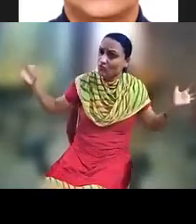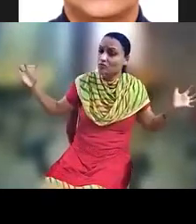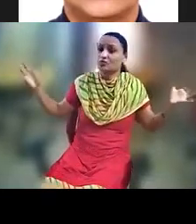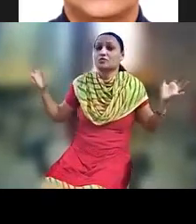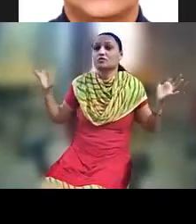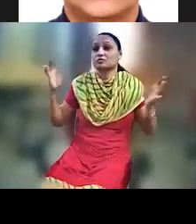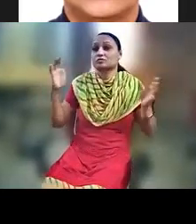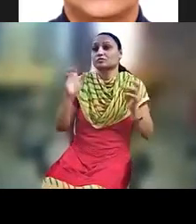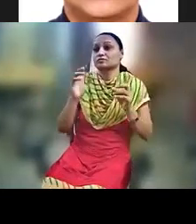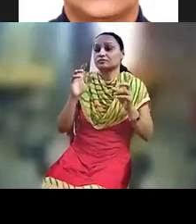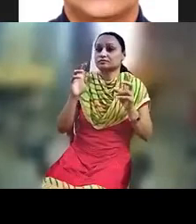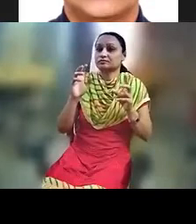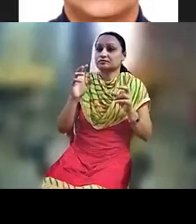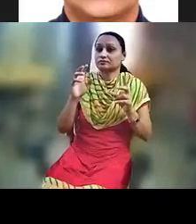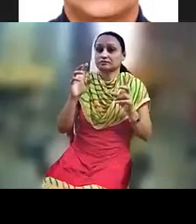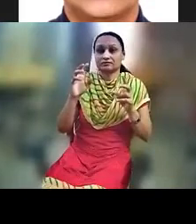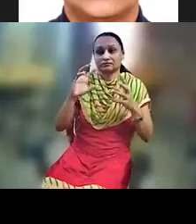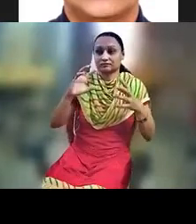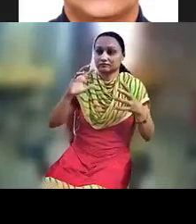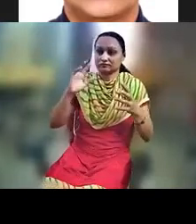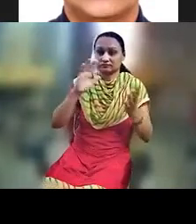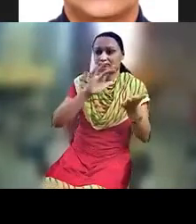ओवरऑल बात कर रही है कि हम कोई